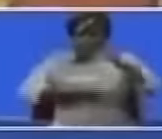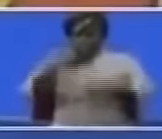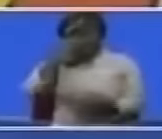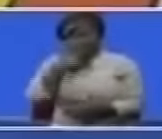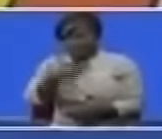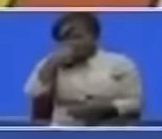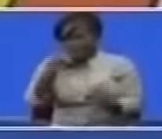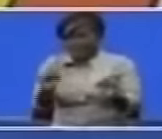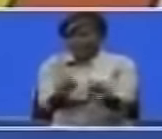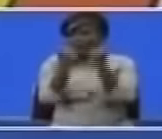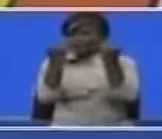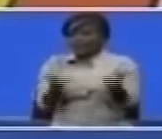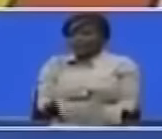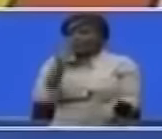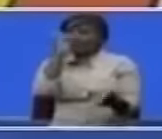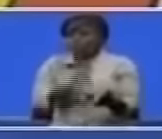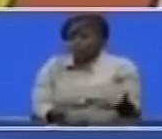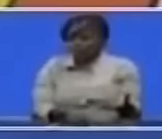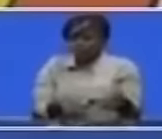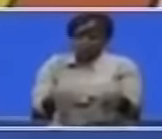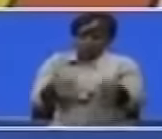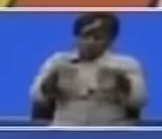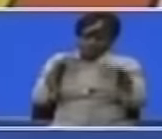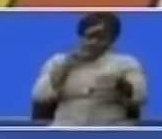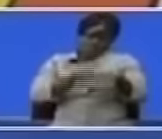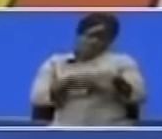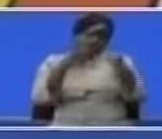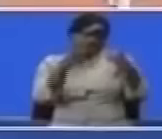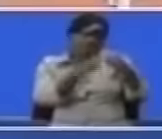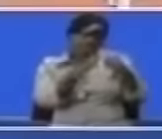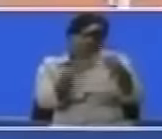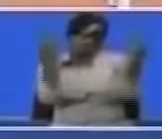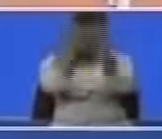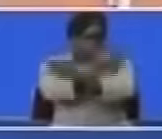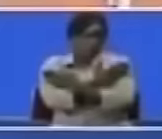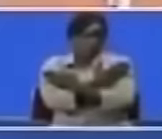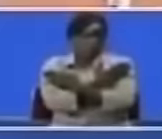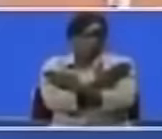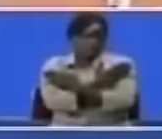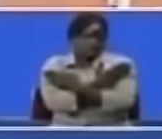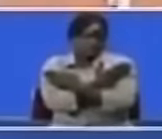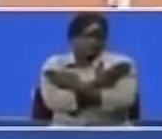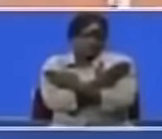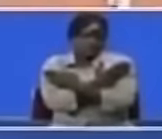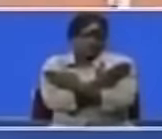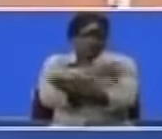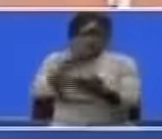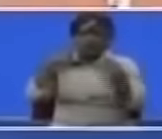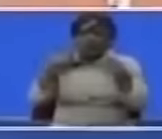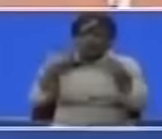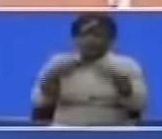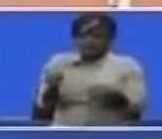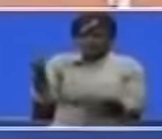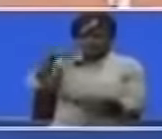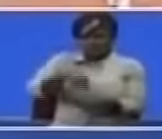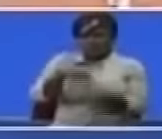Tanzania. Kinachoendelea hivi sasa mtazamaji ni kusubiri mwendo wa saa 2, tuseme tumesalia na dakika 55, wasimamizi wa tume hiyo watakuwa hapa